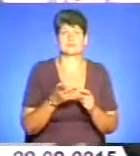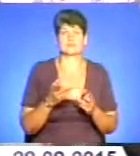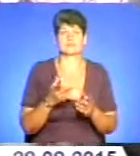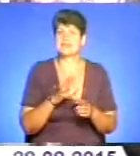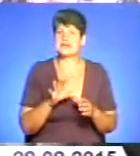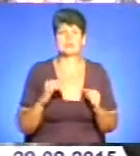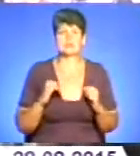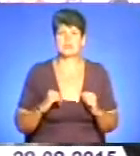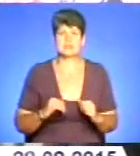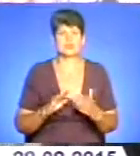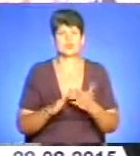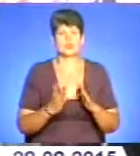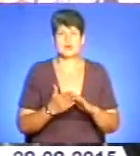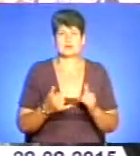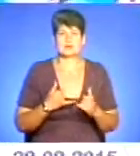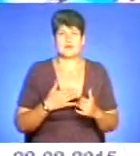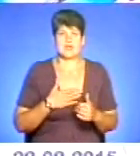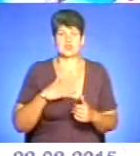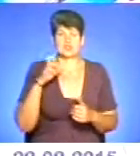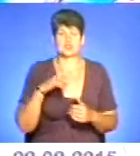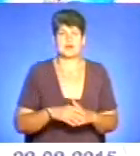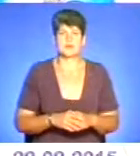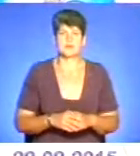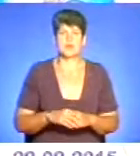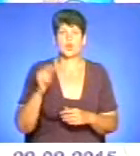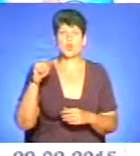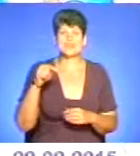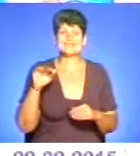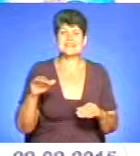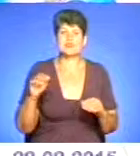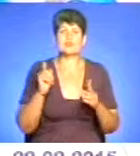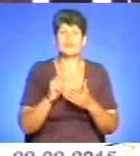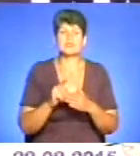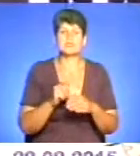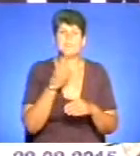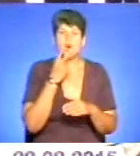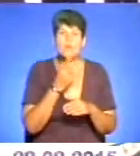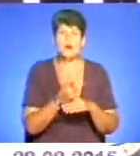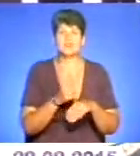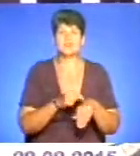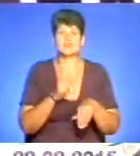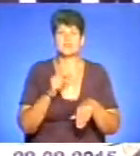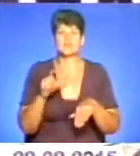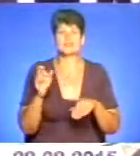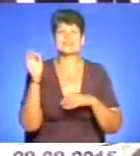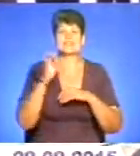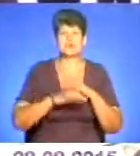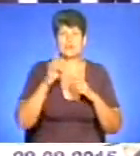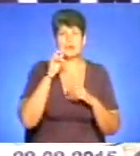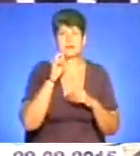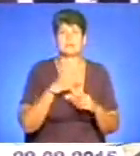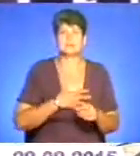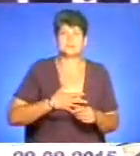неспокійна ситуація зараз у нашій державі. Луганські діти повинні побачити та відчути, що жителі Заходу переймаються